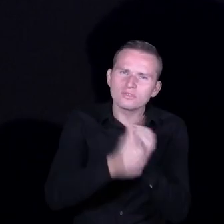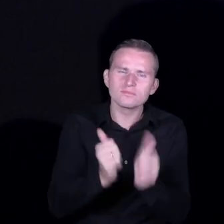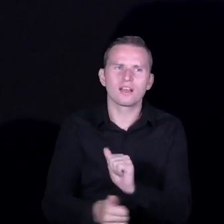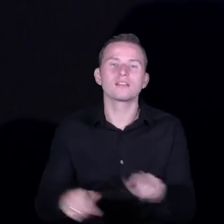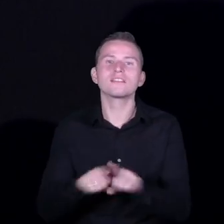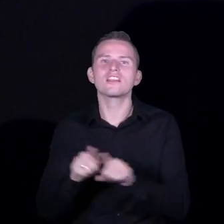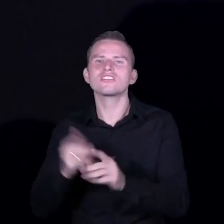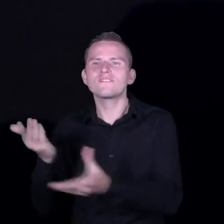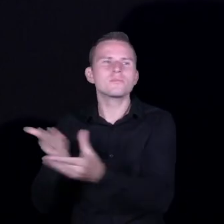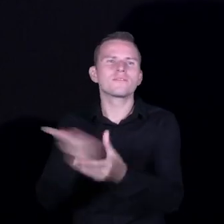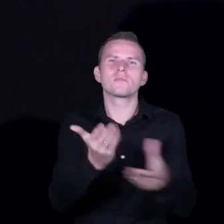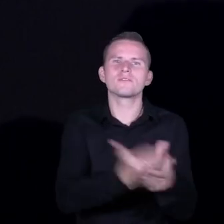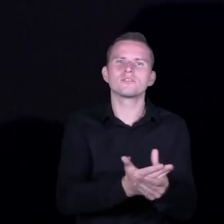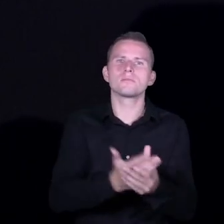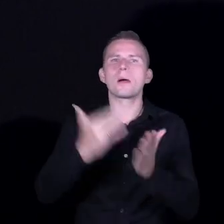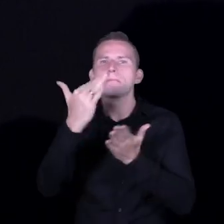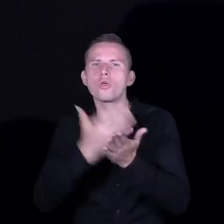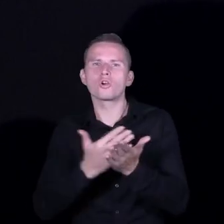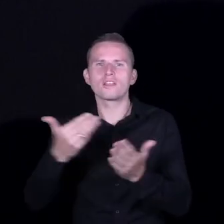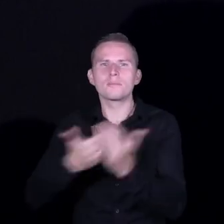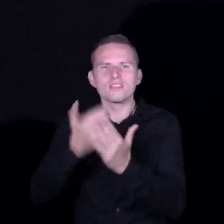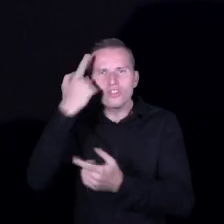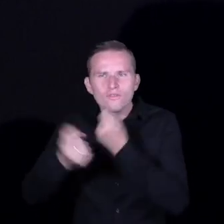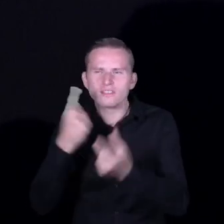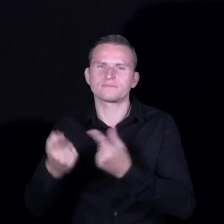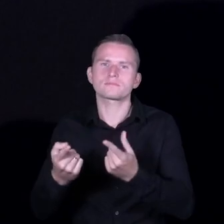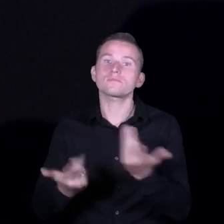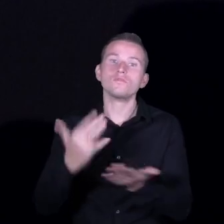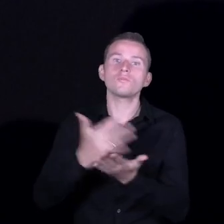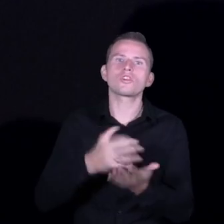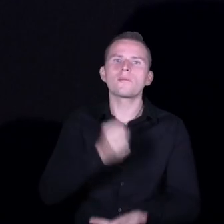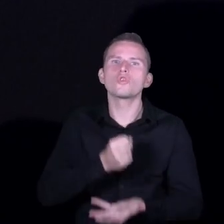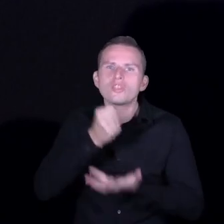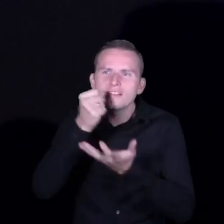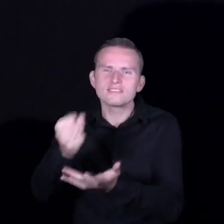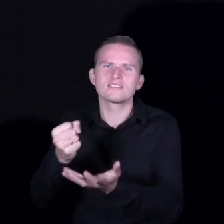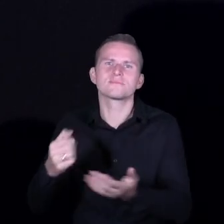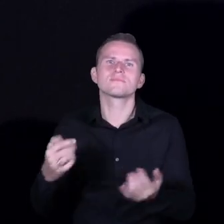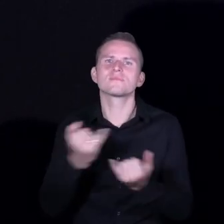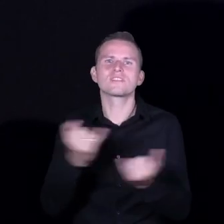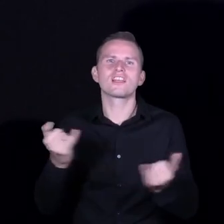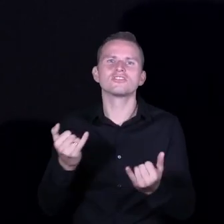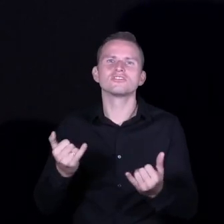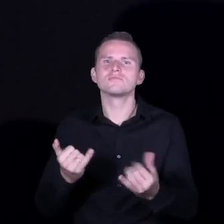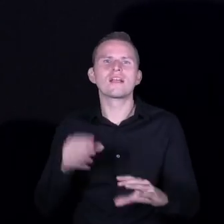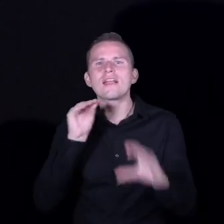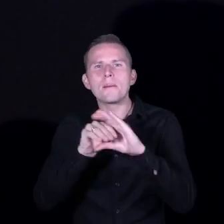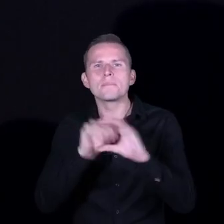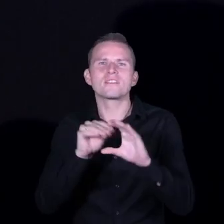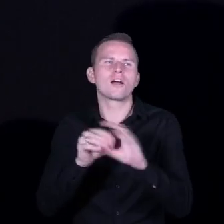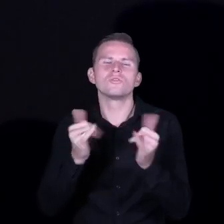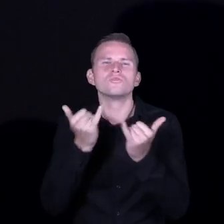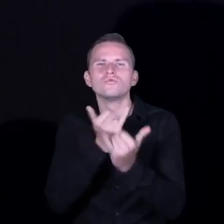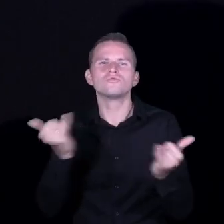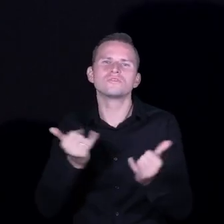bardzo dużo, programów dotacyjnych, instrumentów kapitałowych typu venture capital, które wspierają firmy